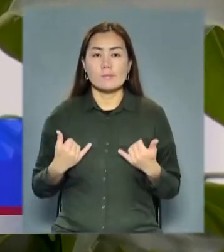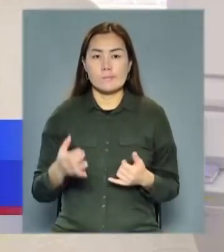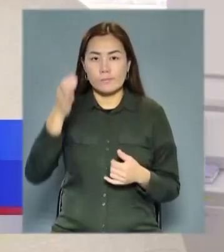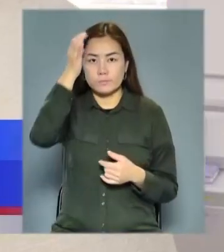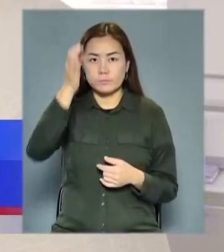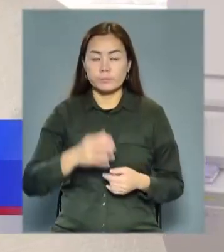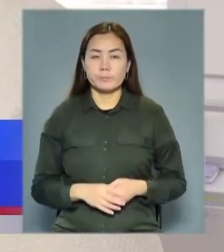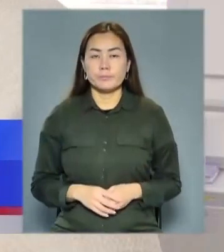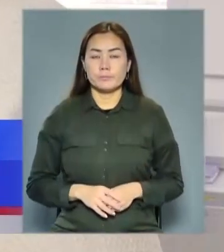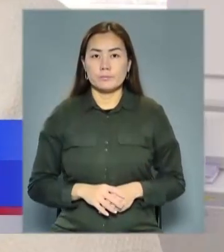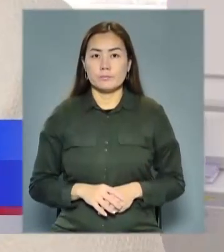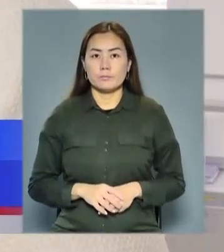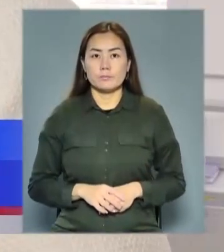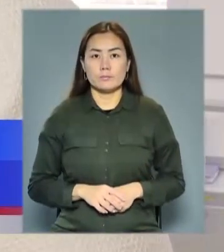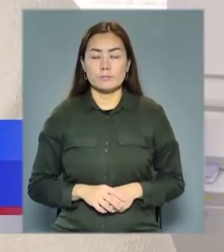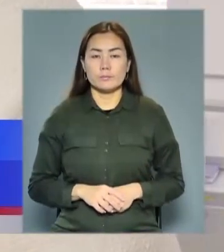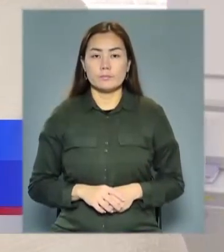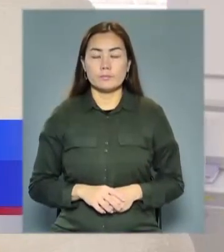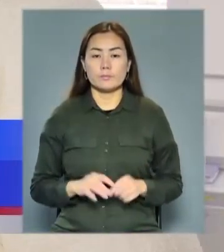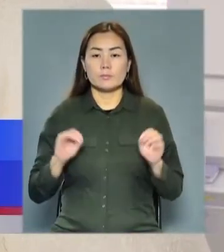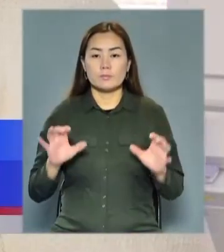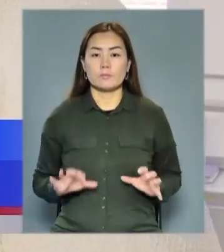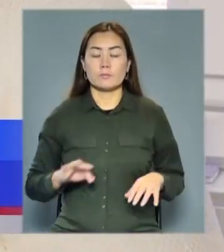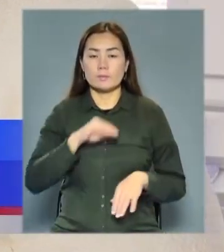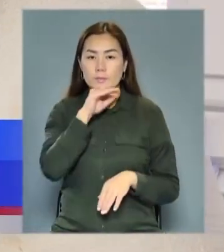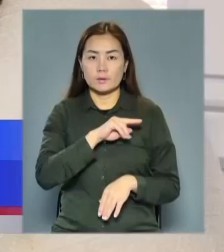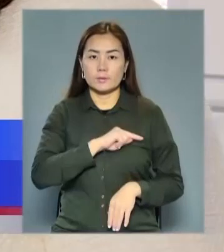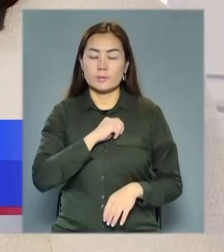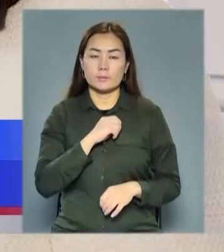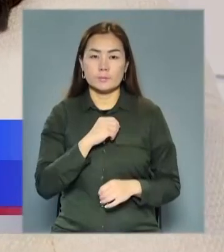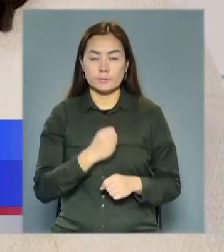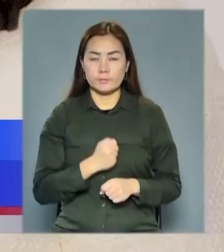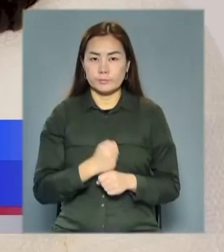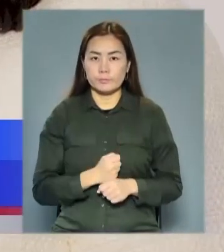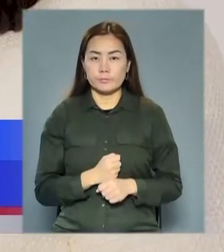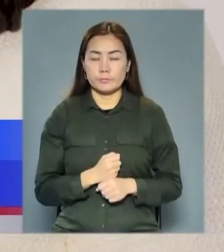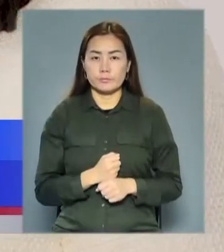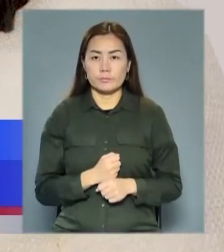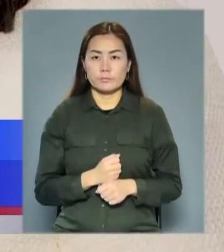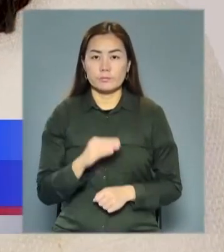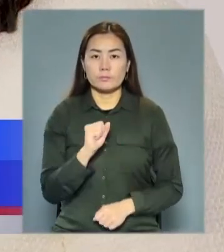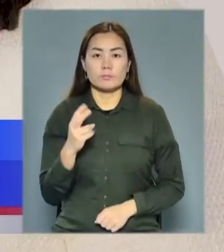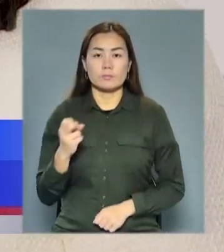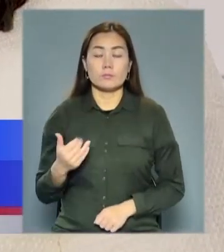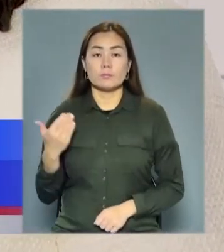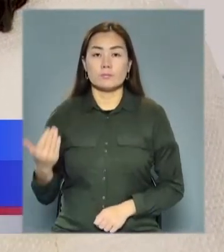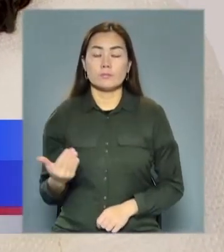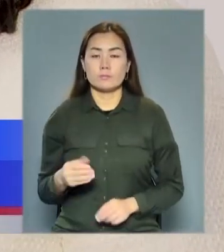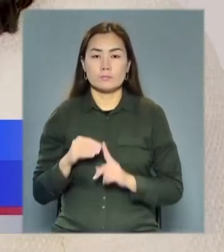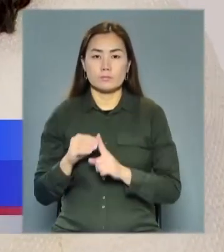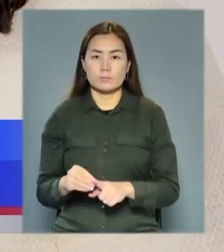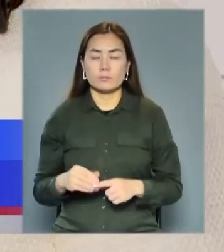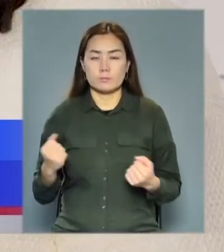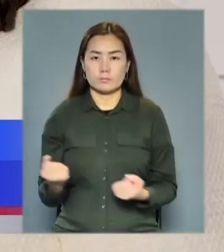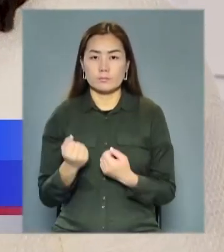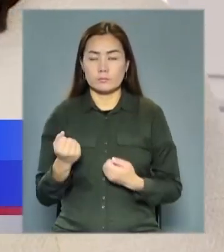ғалым ретінде, яғни заң ғылымдарының кандидаты, профессор болып табыламын. Осы Жанна Бекболқызының ізін